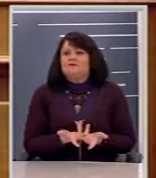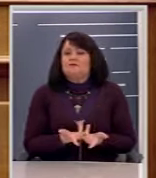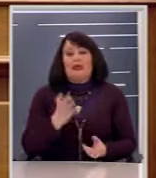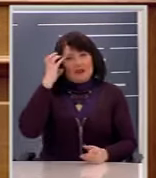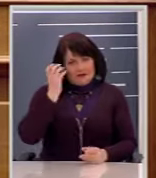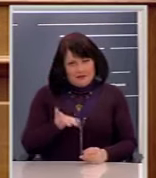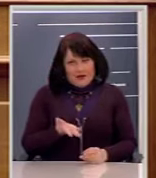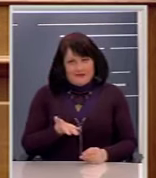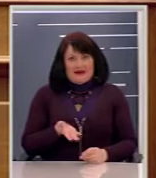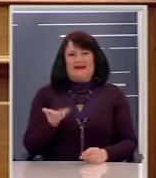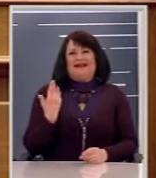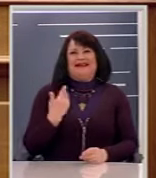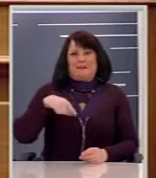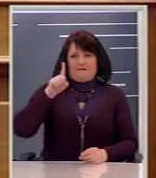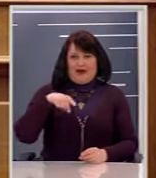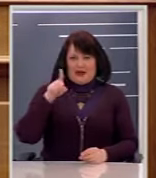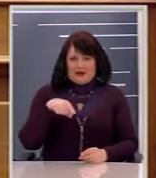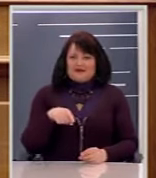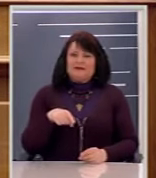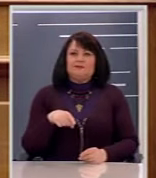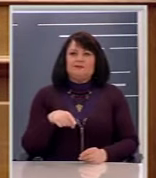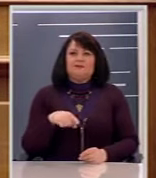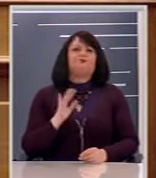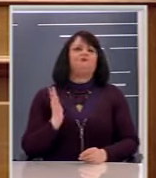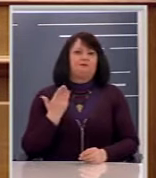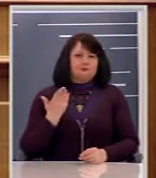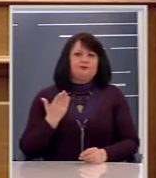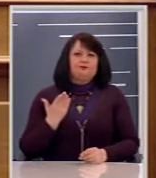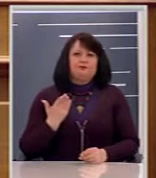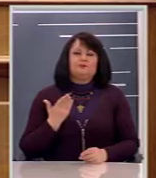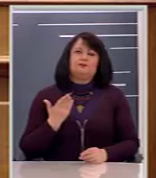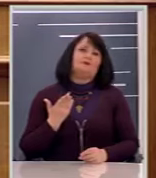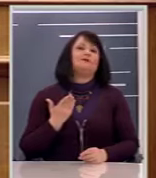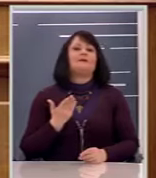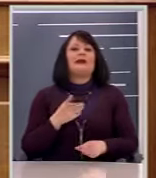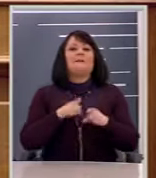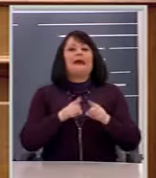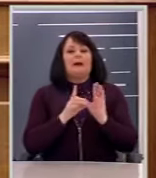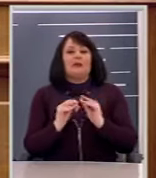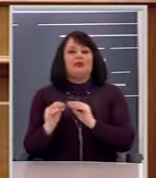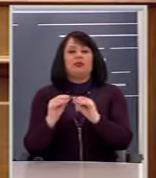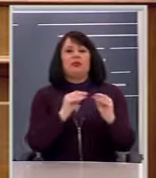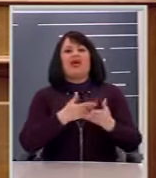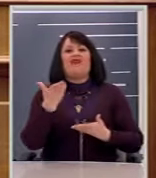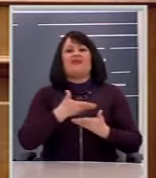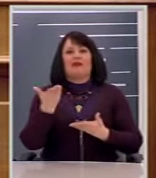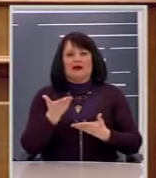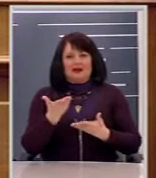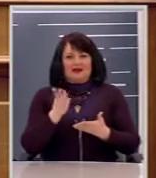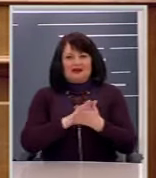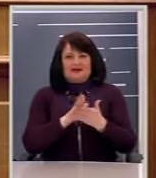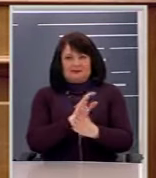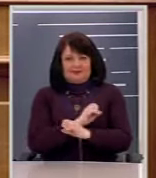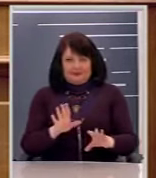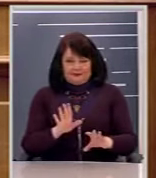θυμάμαι πριν από λίγες μέρες εδώ, όταν μαζί με τα παπαγαλάκια των εφημερίδων που εκδίδονται χωρίς να